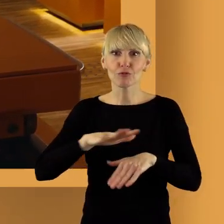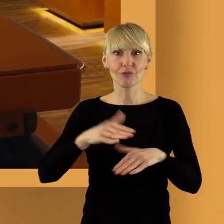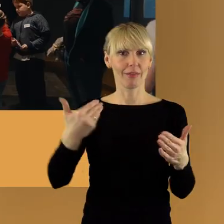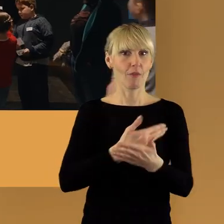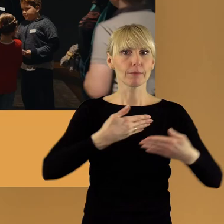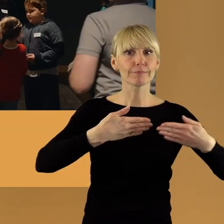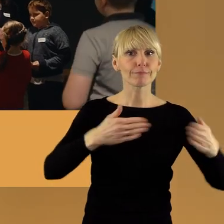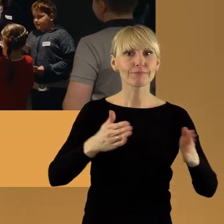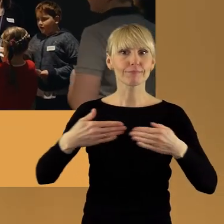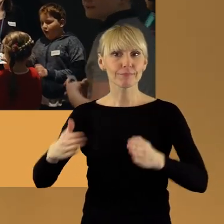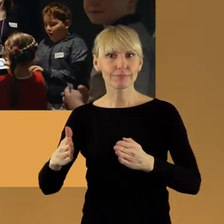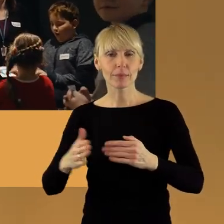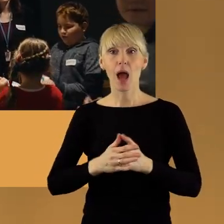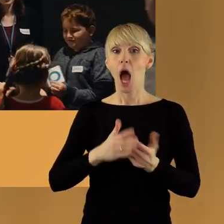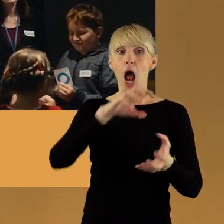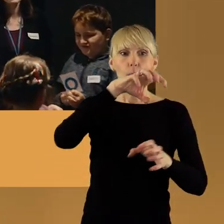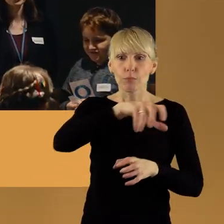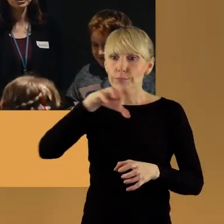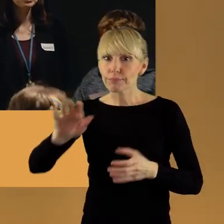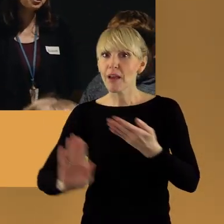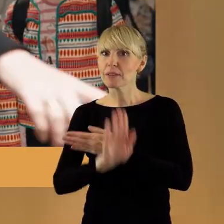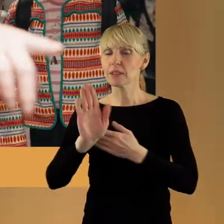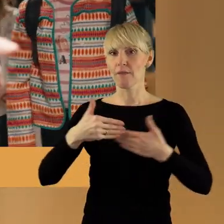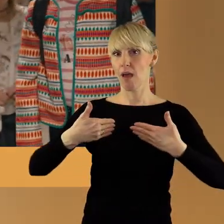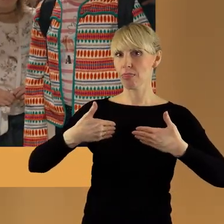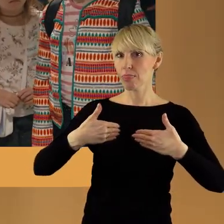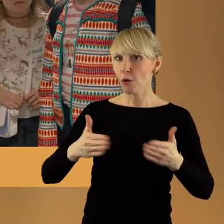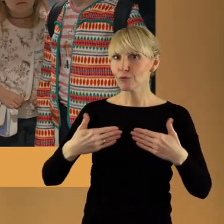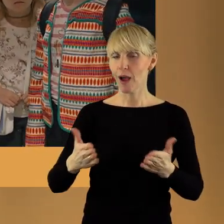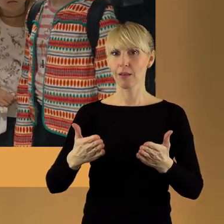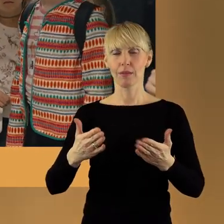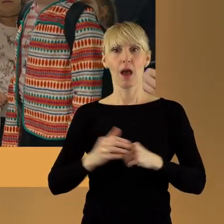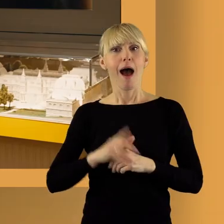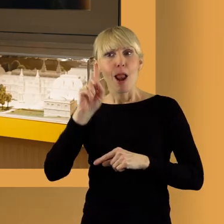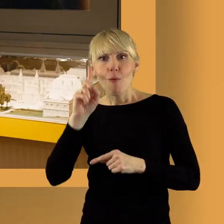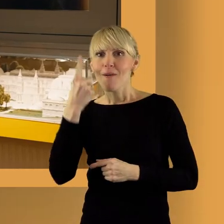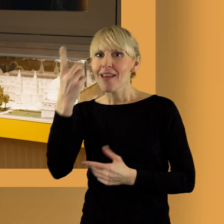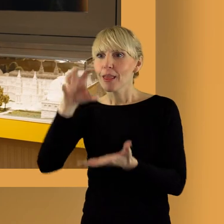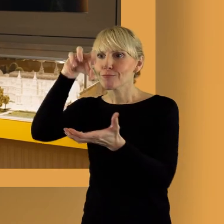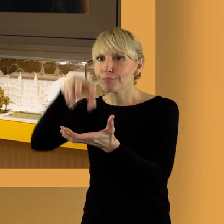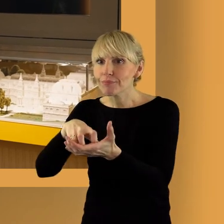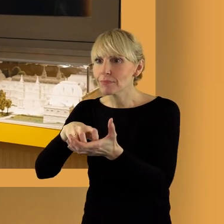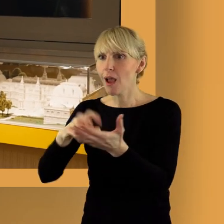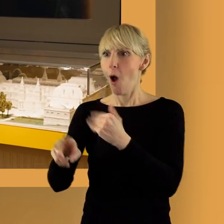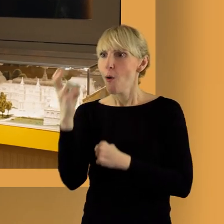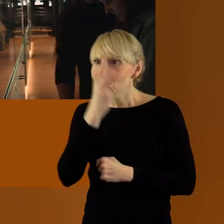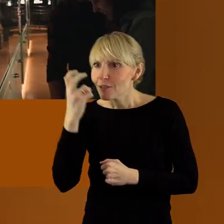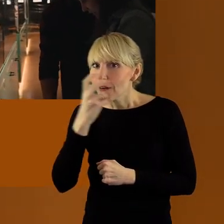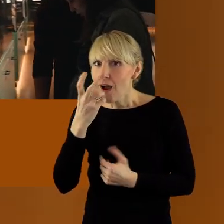otwierane, lub właśnie nowe ekspozycje, lub choćby jeden eksponat jest nowy dodawany, to mnie zawsze on bardzo